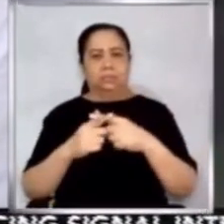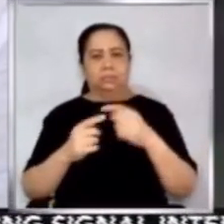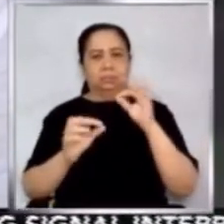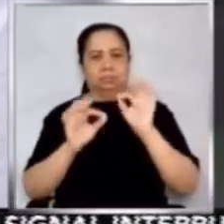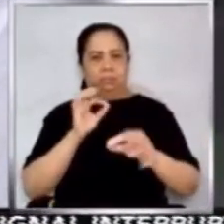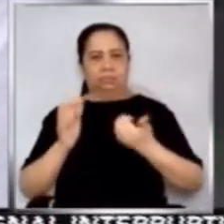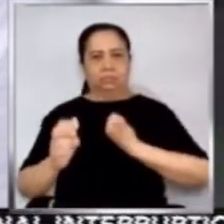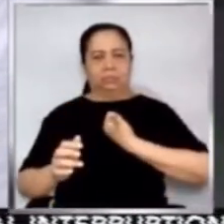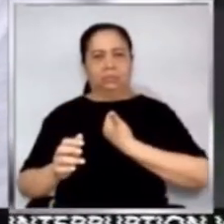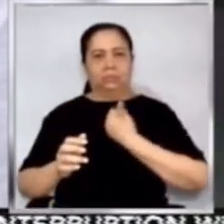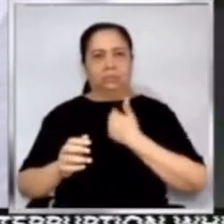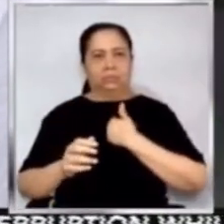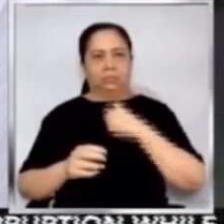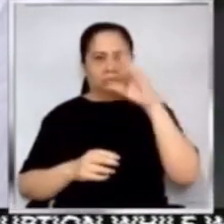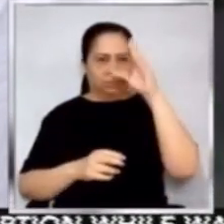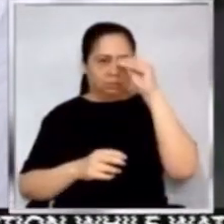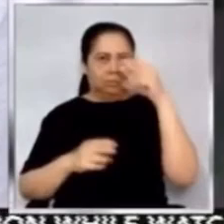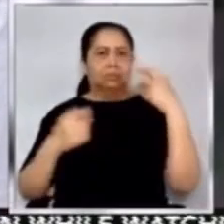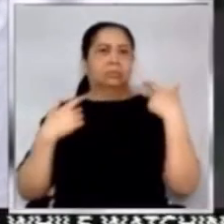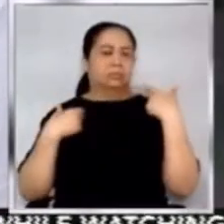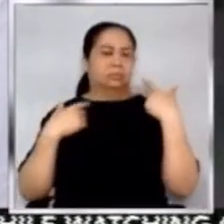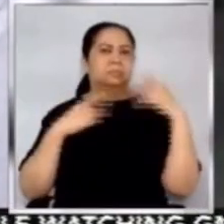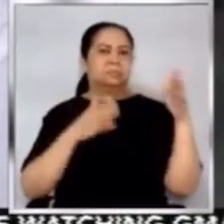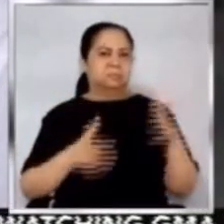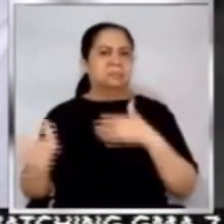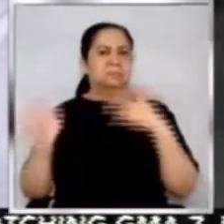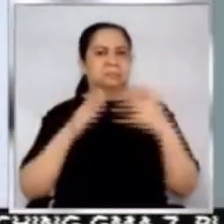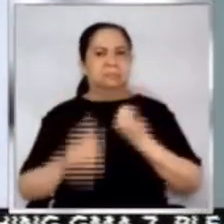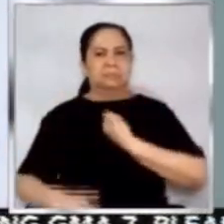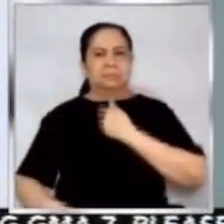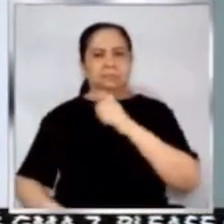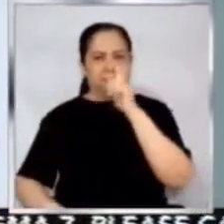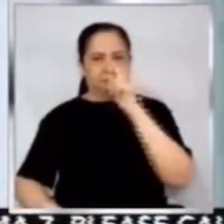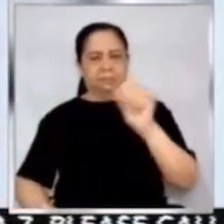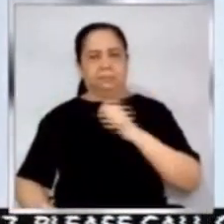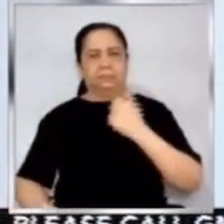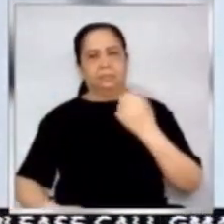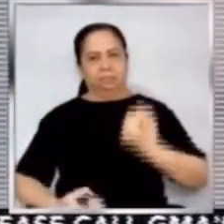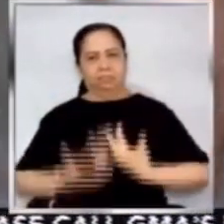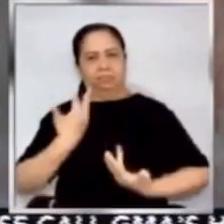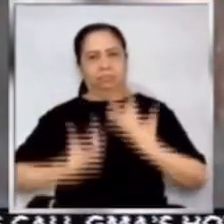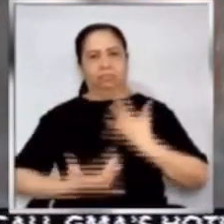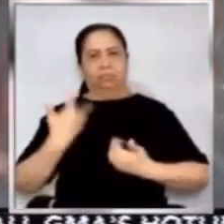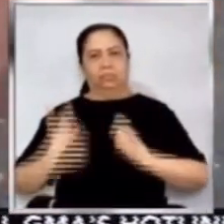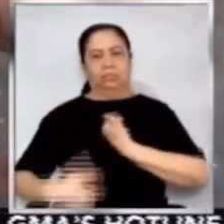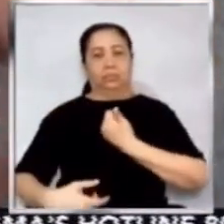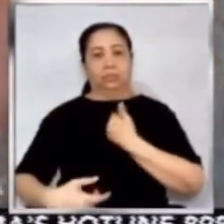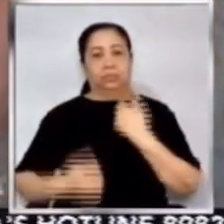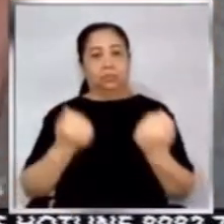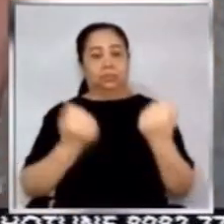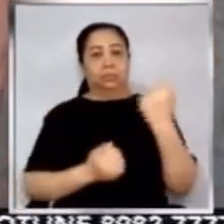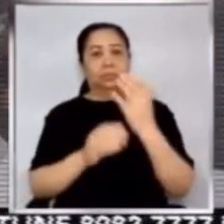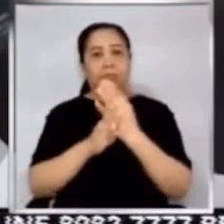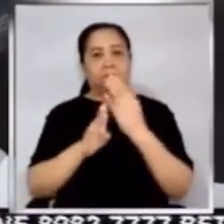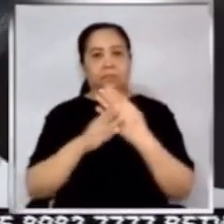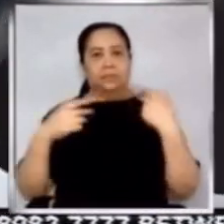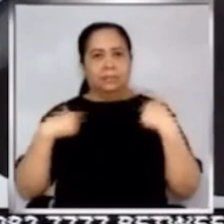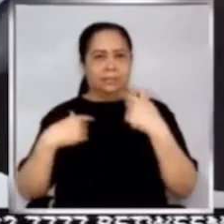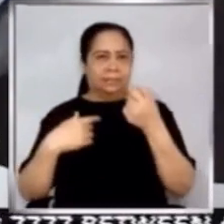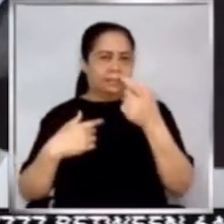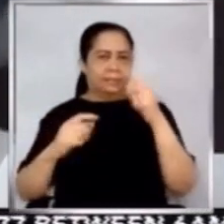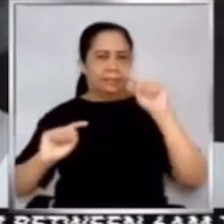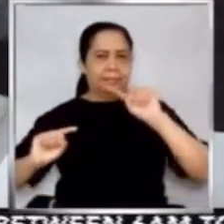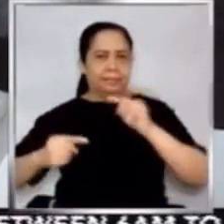lalaki, meron na pala, balak niya siguro magpakamatay, niliyaban niya rin. Ayon sa driver ng bus na nagtamo ng minor injuries, binuksan ko yung